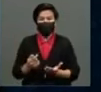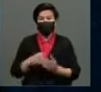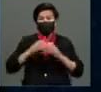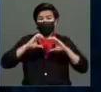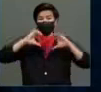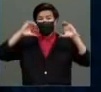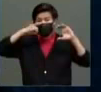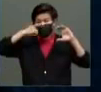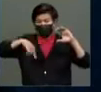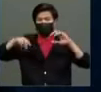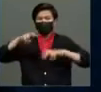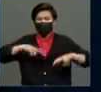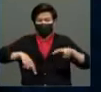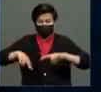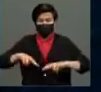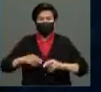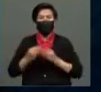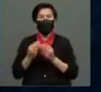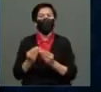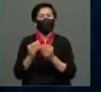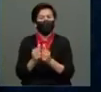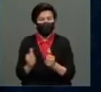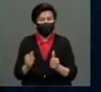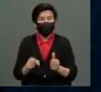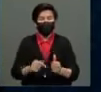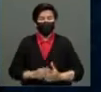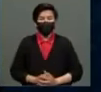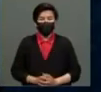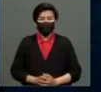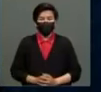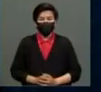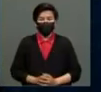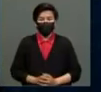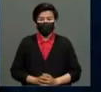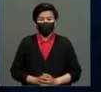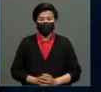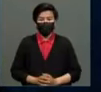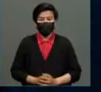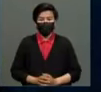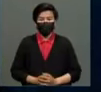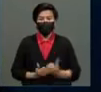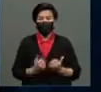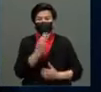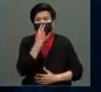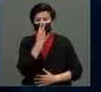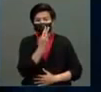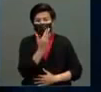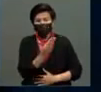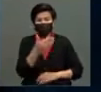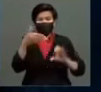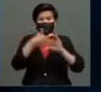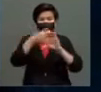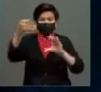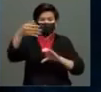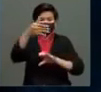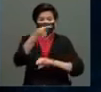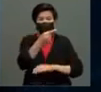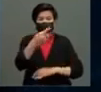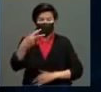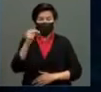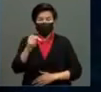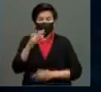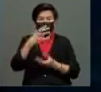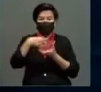แลเขาทุกท่านอย่างดีนะครับไปดูตารางสกอร์บอร์ดวันนี้ผมขอย่นย่ออยู่แค่2แผ่นนะครับที่เหลือจะไปอยู่ใ